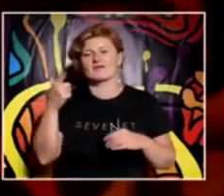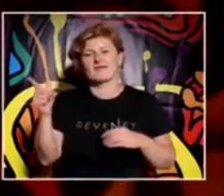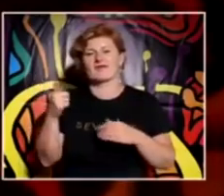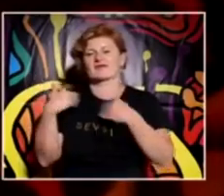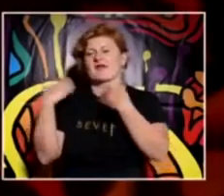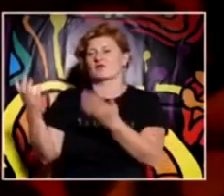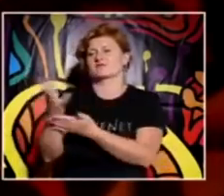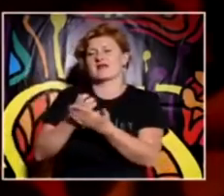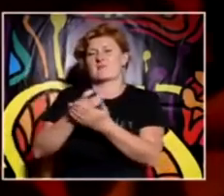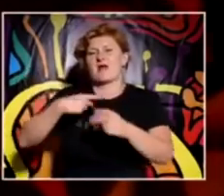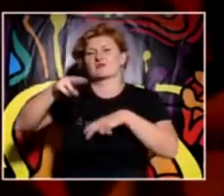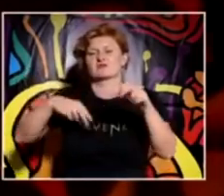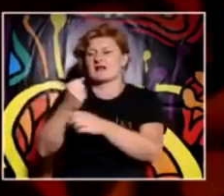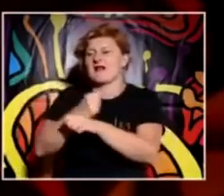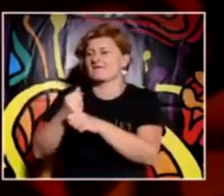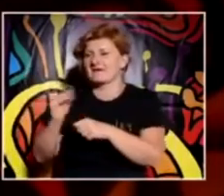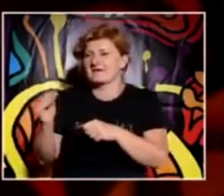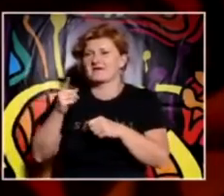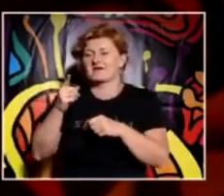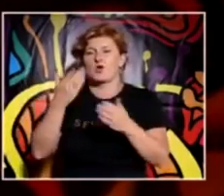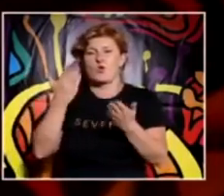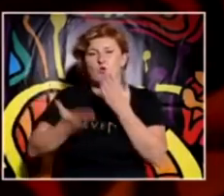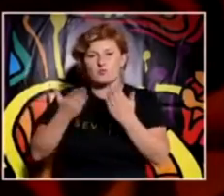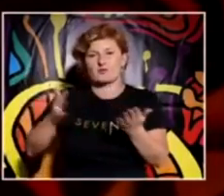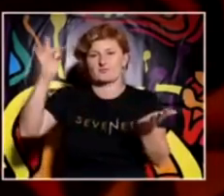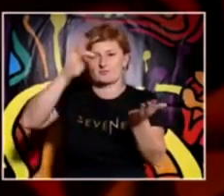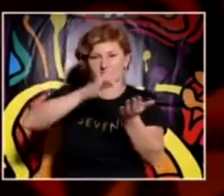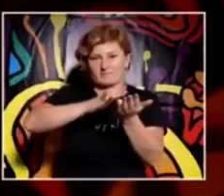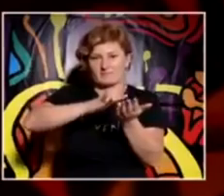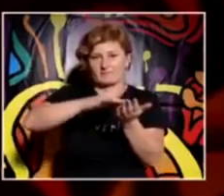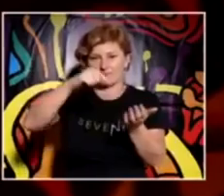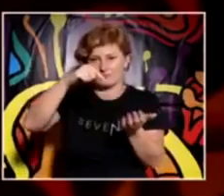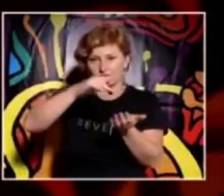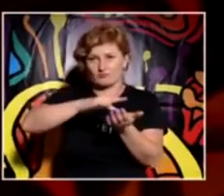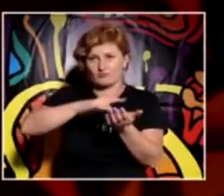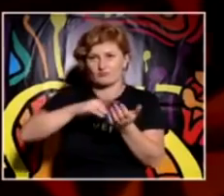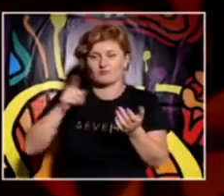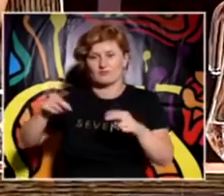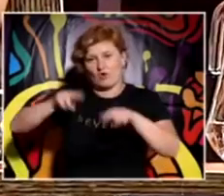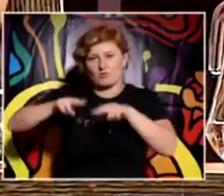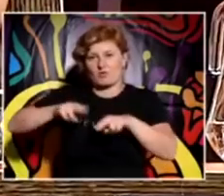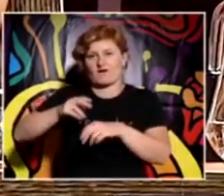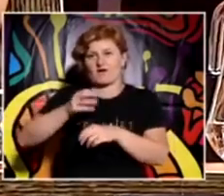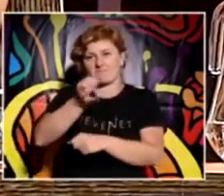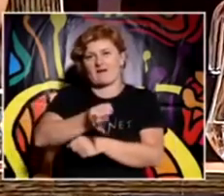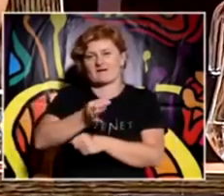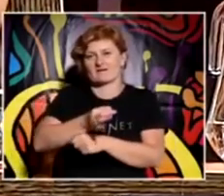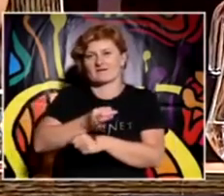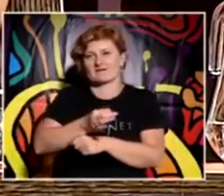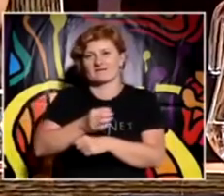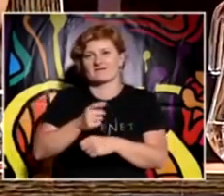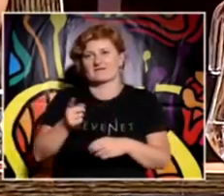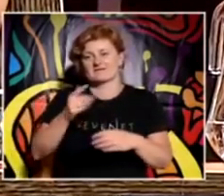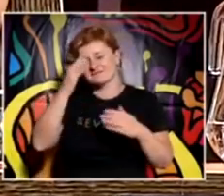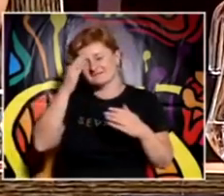bo jak widziałem na waszym Instagramie drogę choćby z Lublina tutaj, to zawsze było gotowanie na parkingu. To był taki spontan